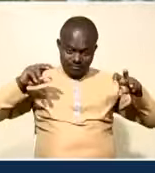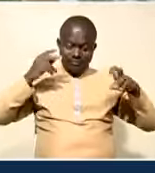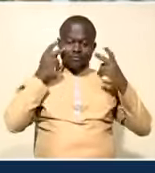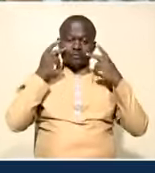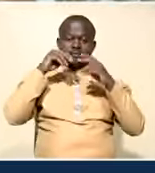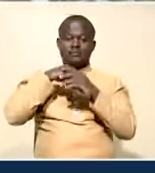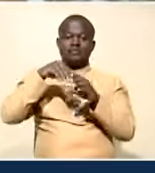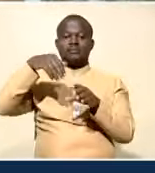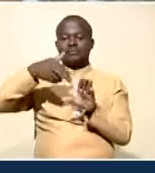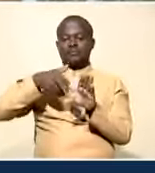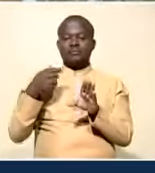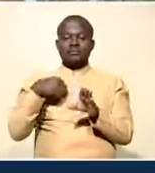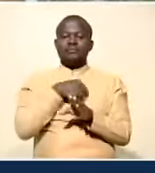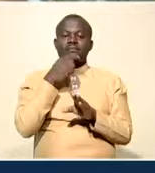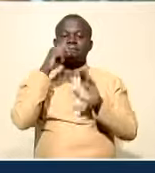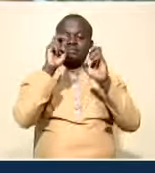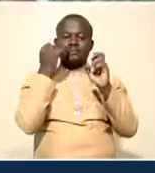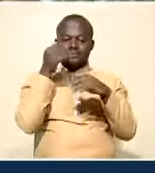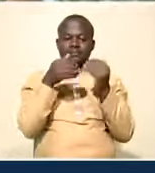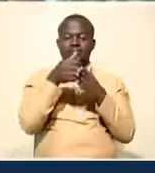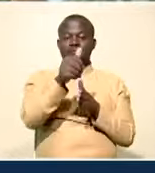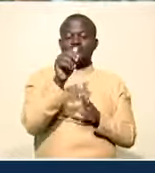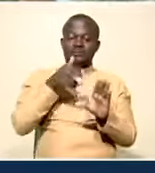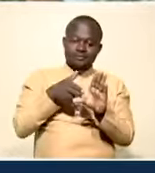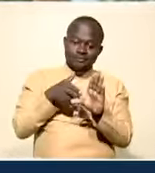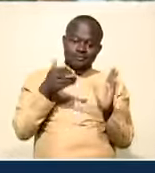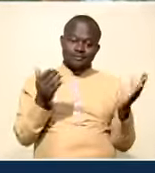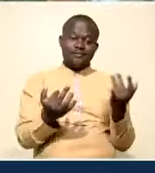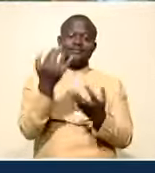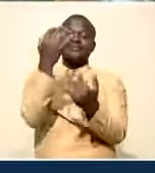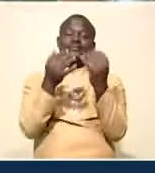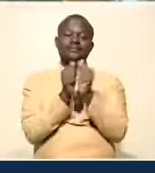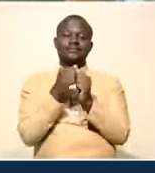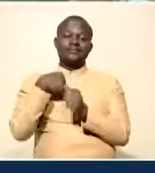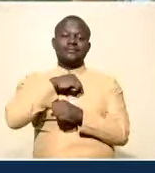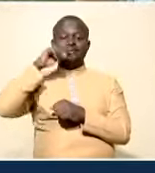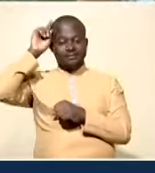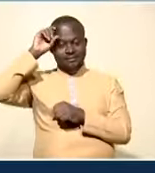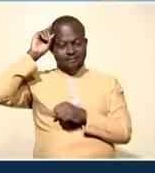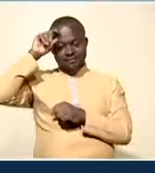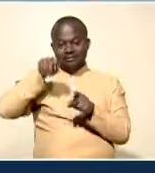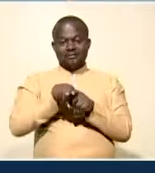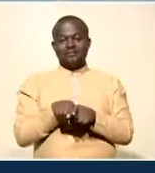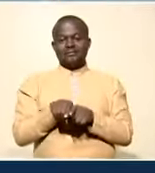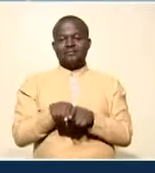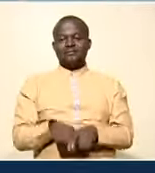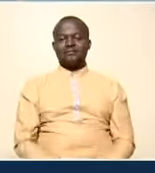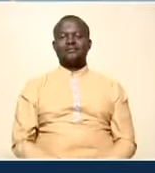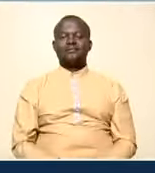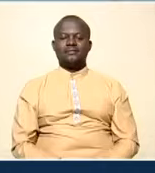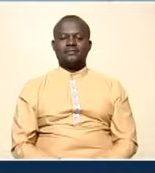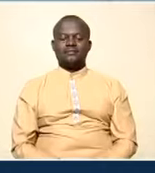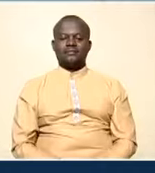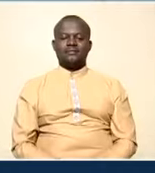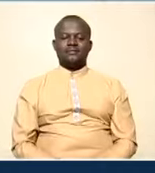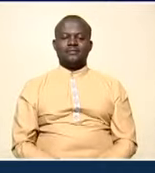ngo bamo peteroli turavuga ngo ese iramutse ariyo peteroli ibihuru ntibyashye niko twe twatekereje nyire nk'abantu. Eugene twibanire